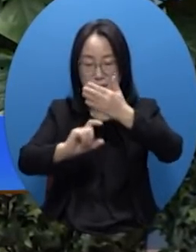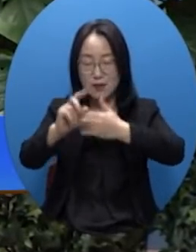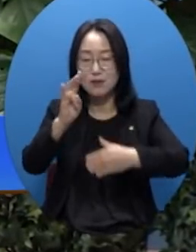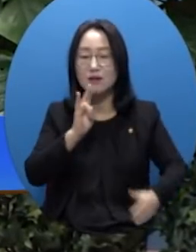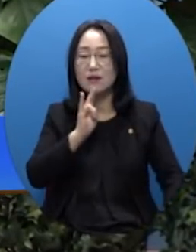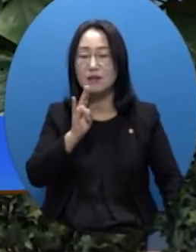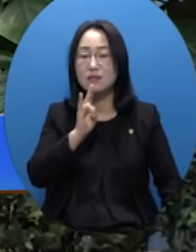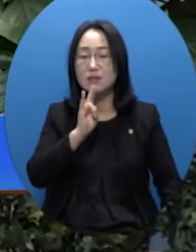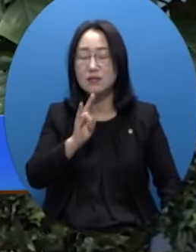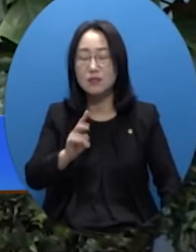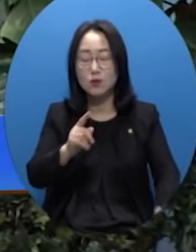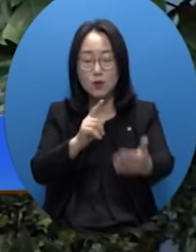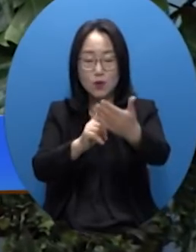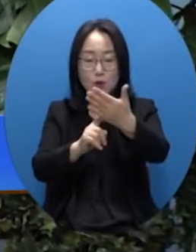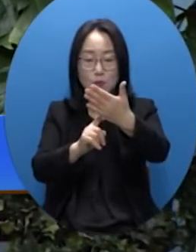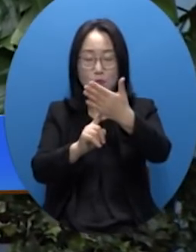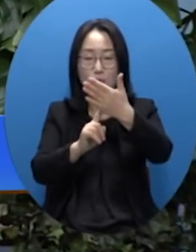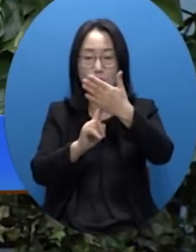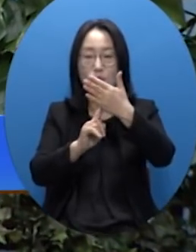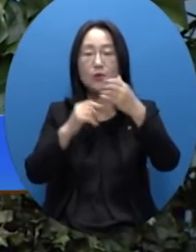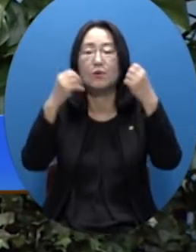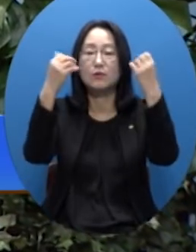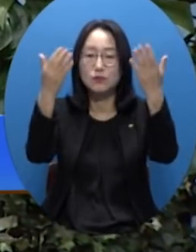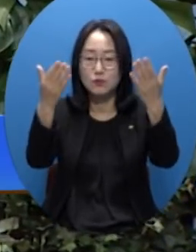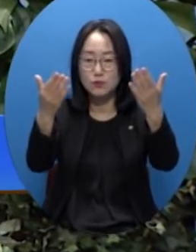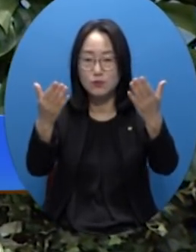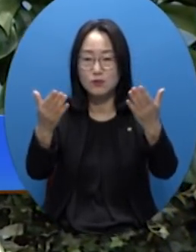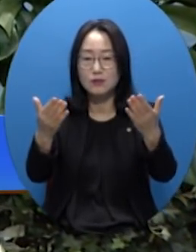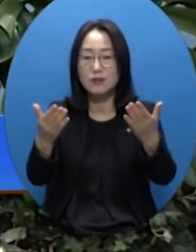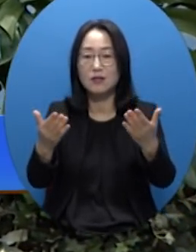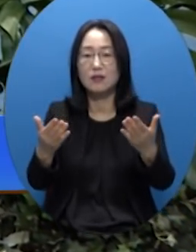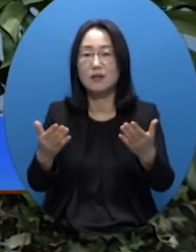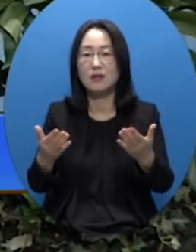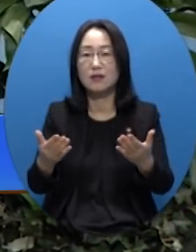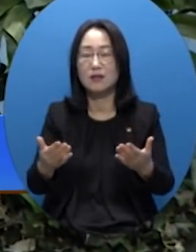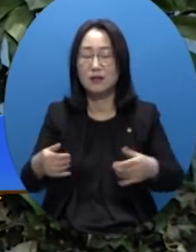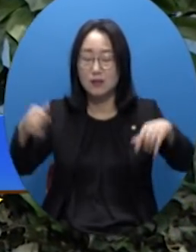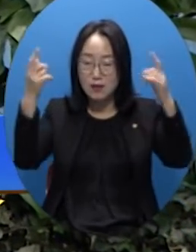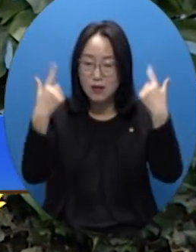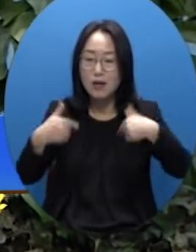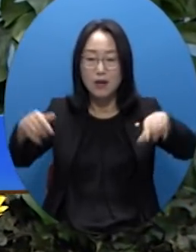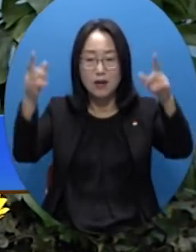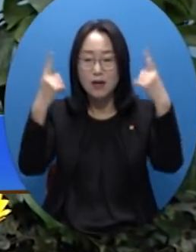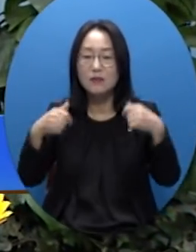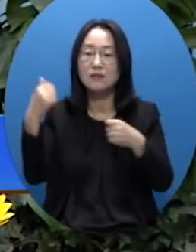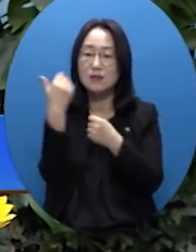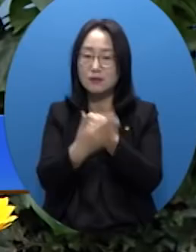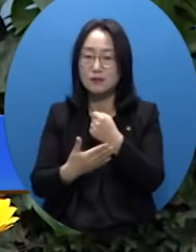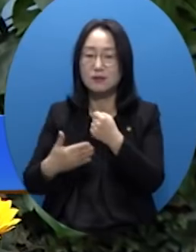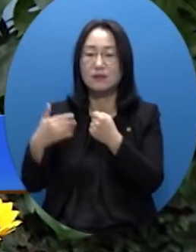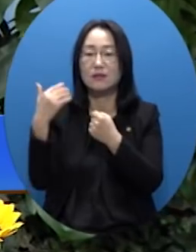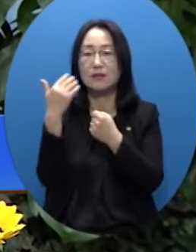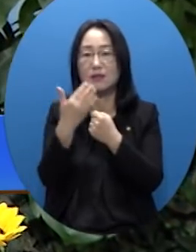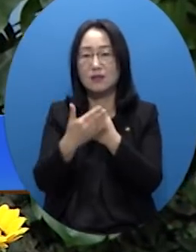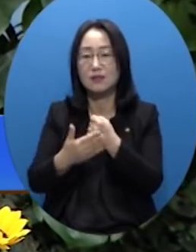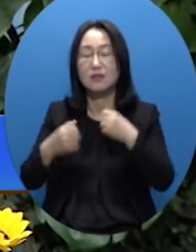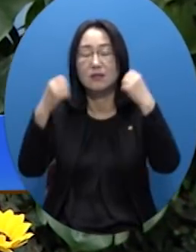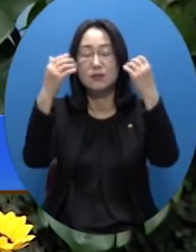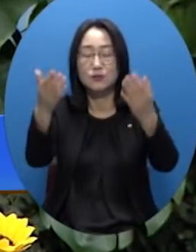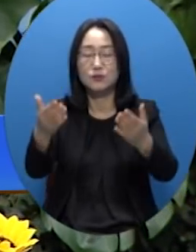랙에 세로 없고 어여 줘서 어 아 박사 근해